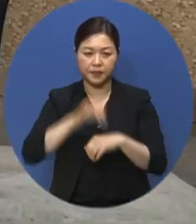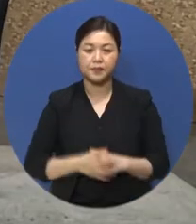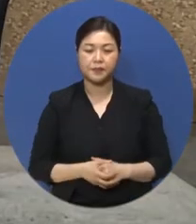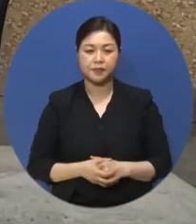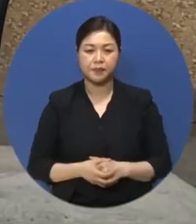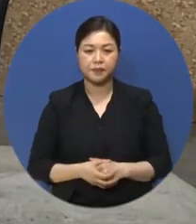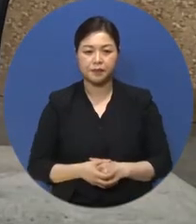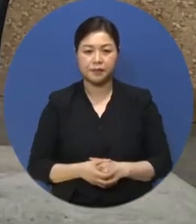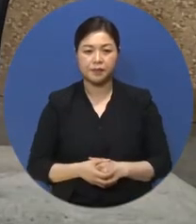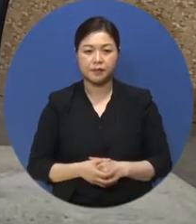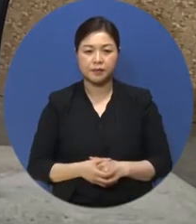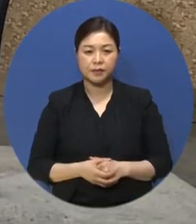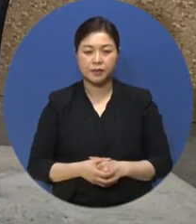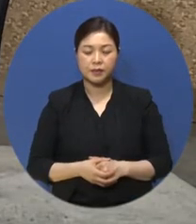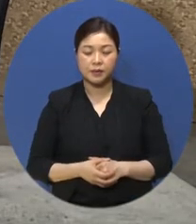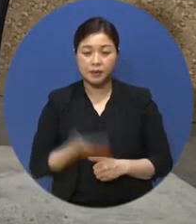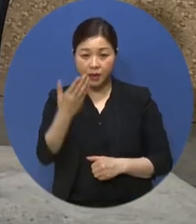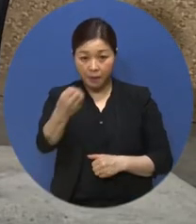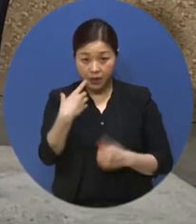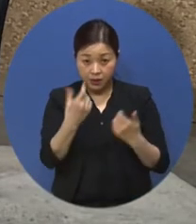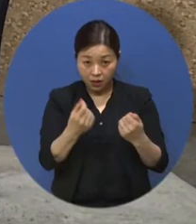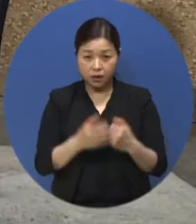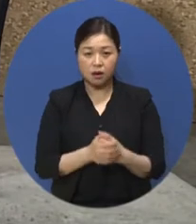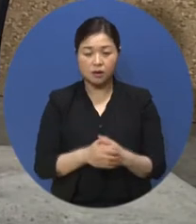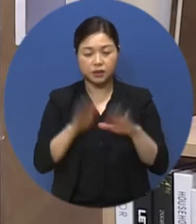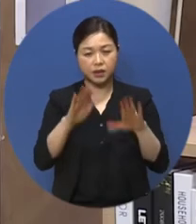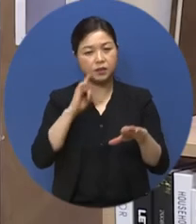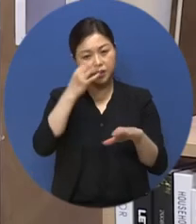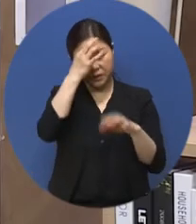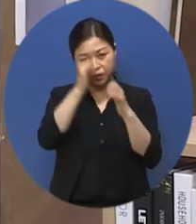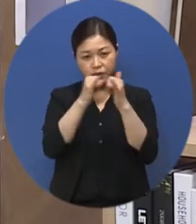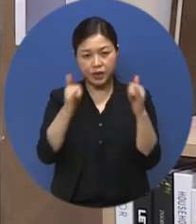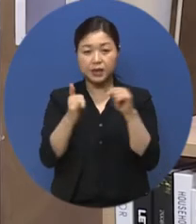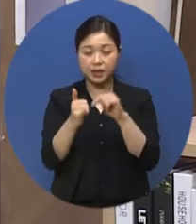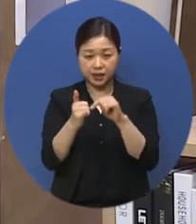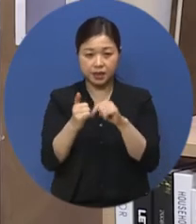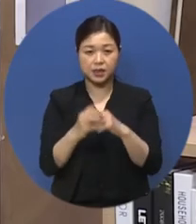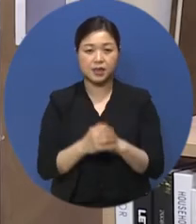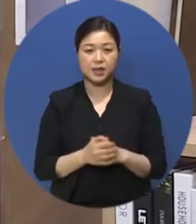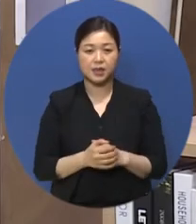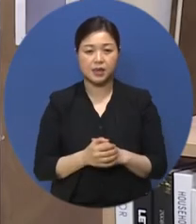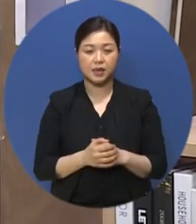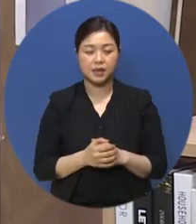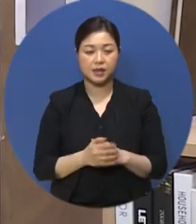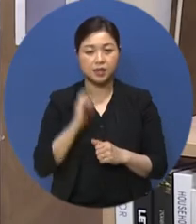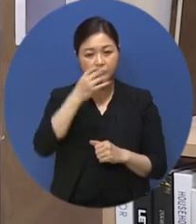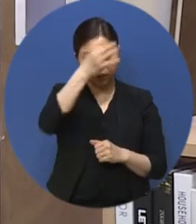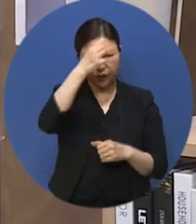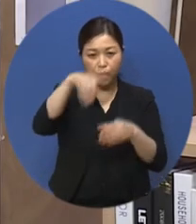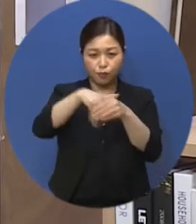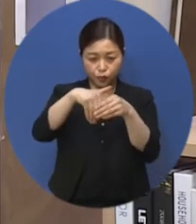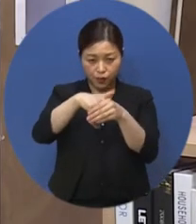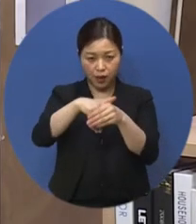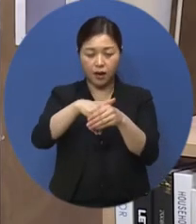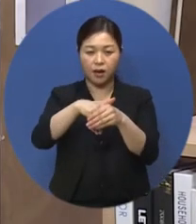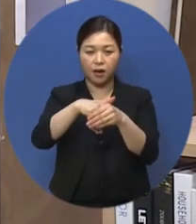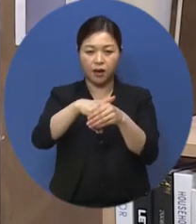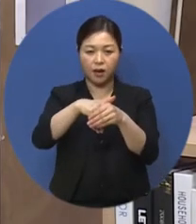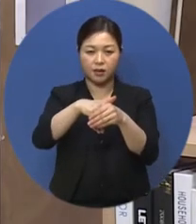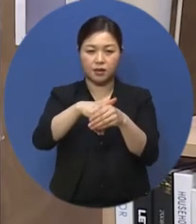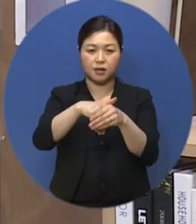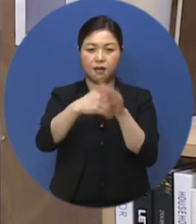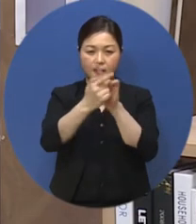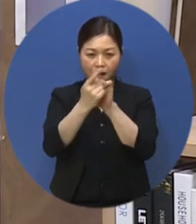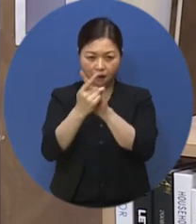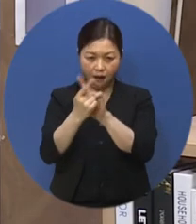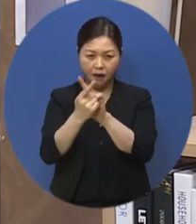그러니까 말씀하신 것처럼 이제 현재는 이 많은 예술인 분들이 사실상 이 예술과 문화를 접할 때는 이